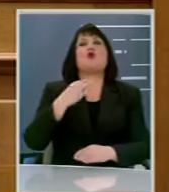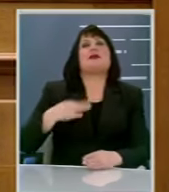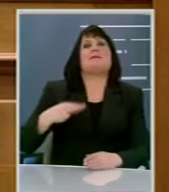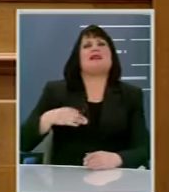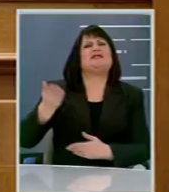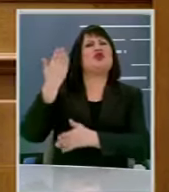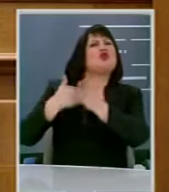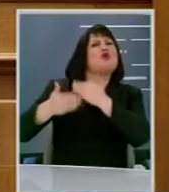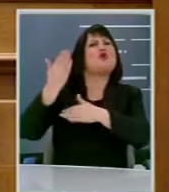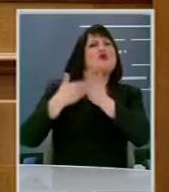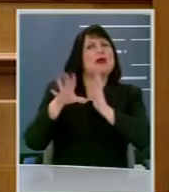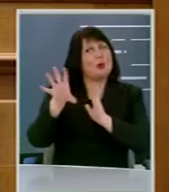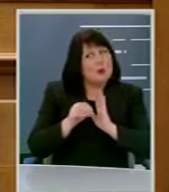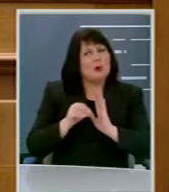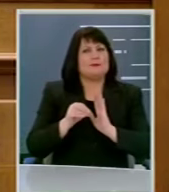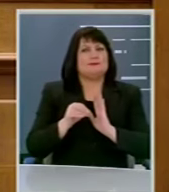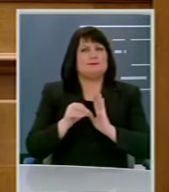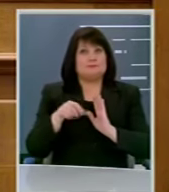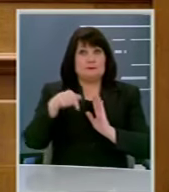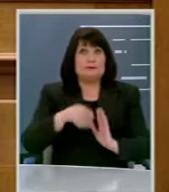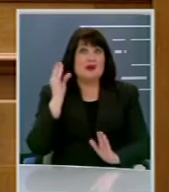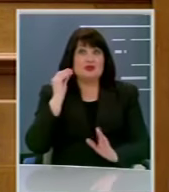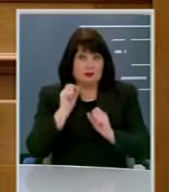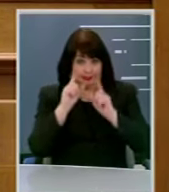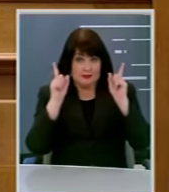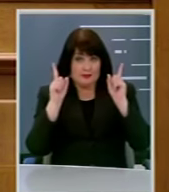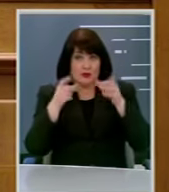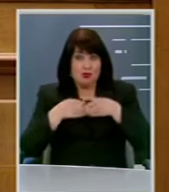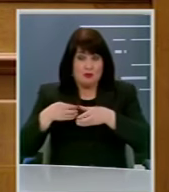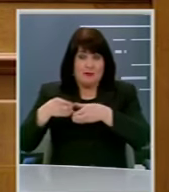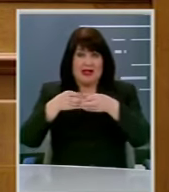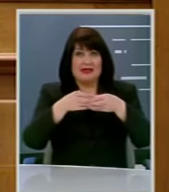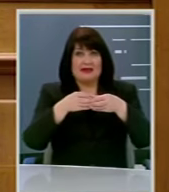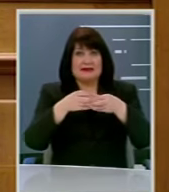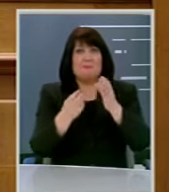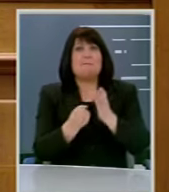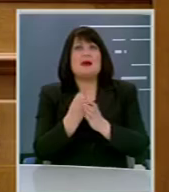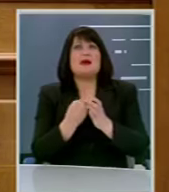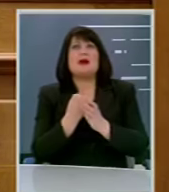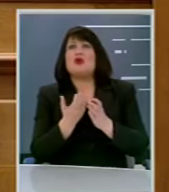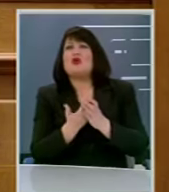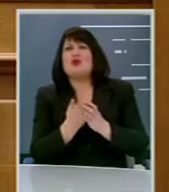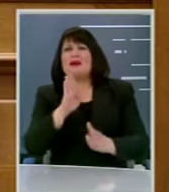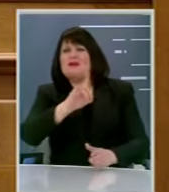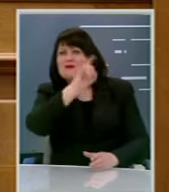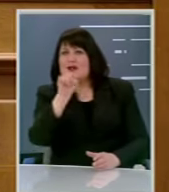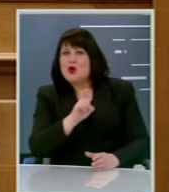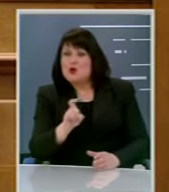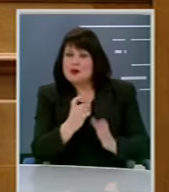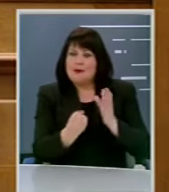δεκαετιών. Γιατί άκουσα σήμερα έκπληκτος ομάδες παραγωγών, βιολογικά